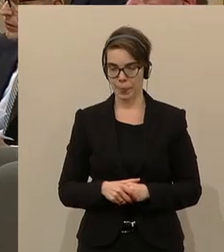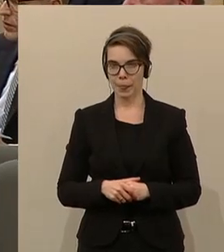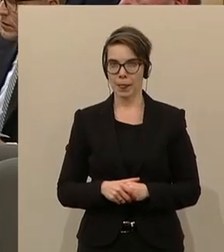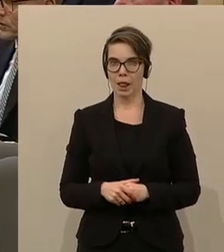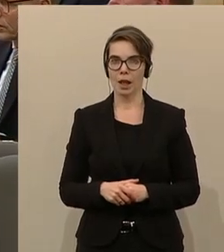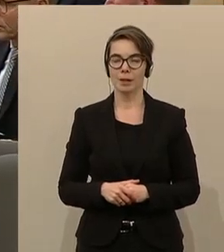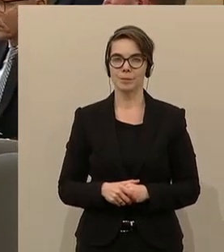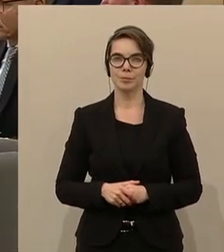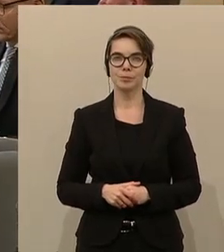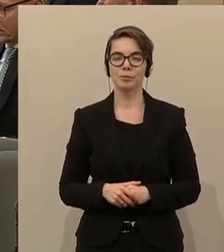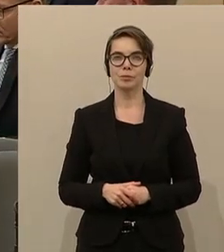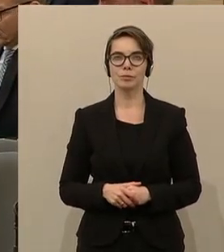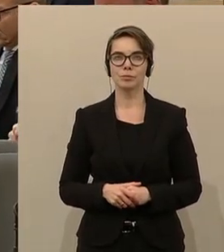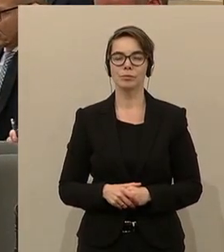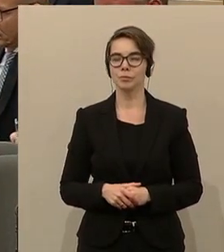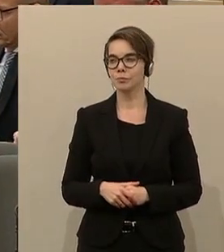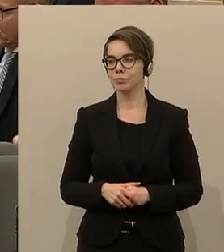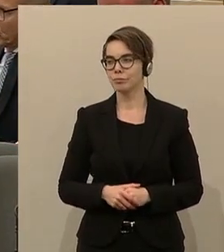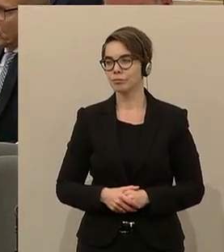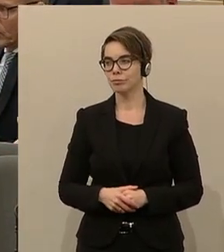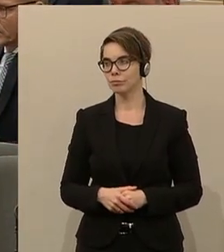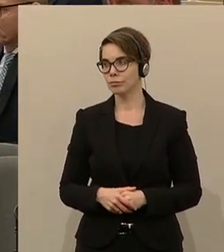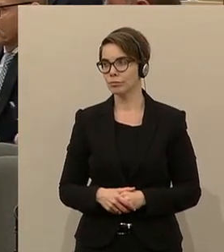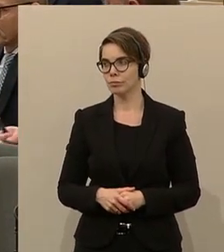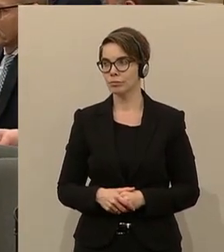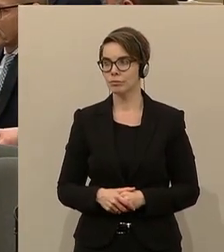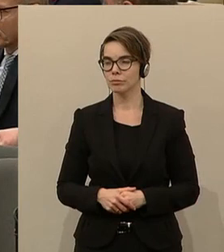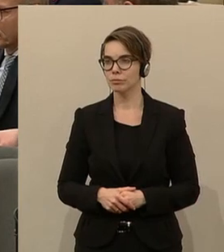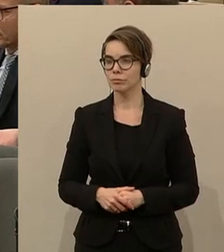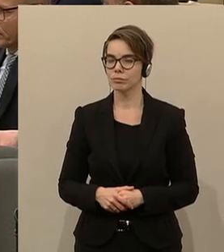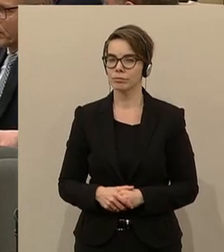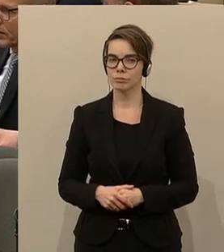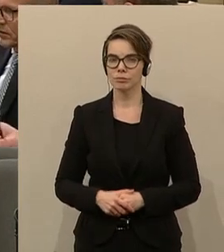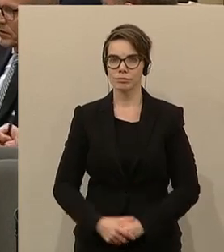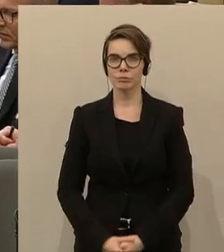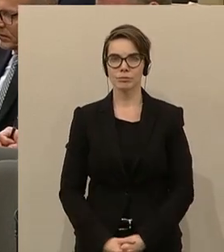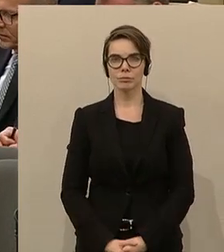Nächste Rednerin ist Barbara Krenn von der ÖVP.